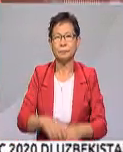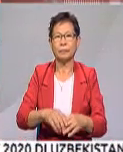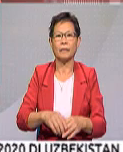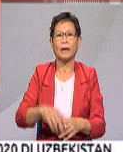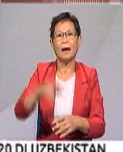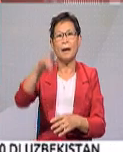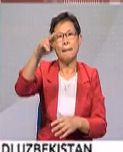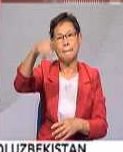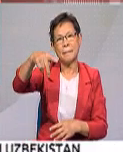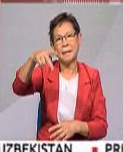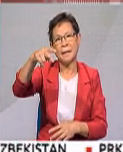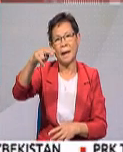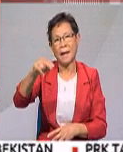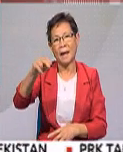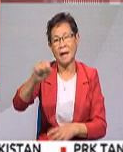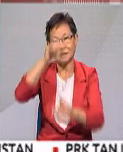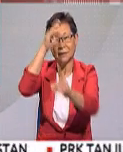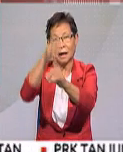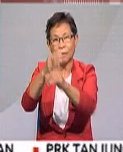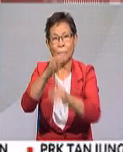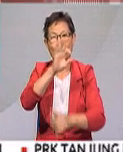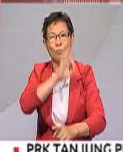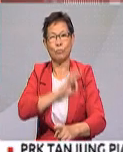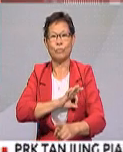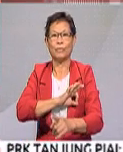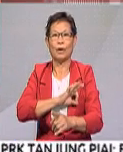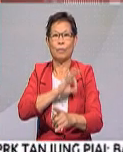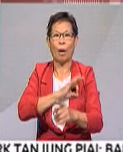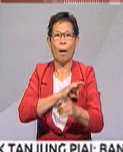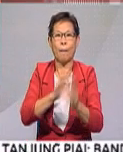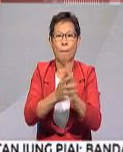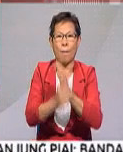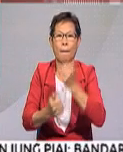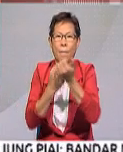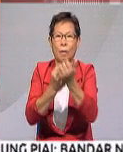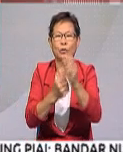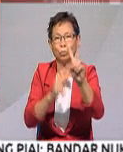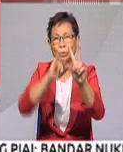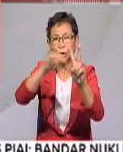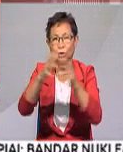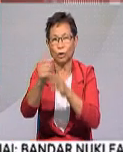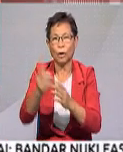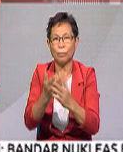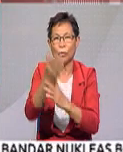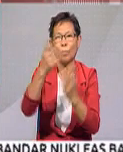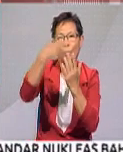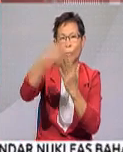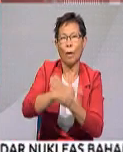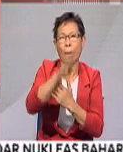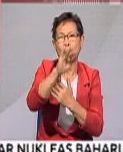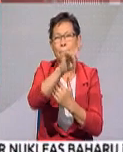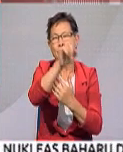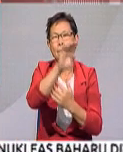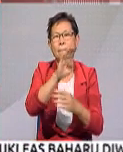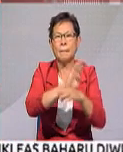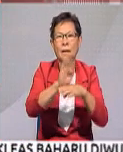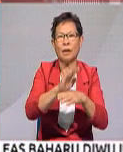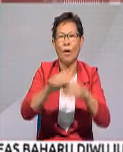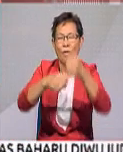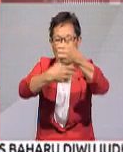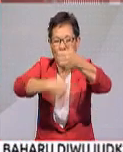Perbadanan Nasional Berhad PNAS sasar meraih nilai potensi pembiayaan sebanyak RM2 juta melalui program BIS Franchise Kuala